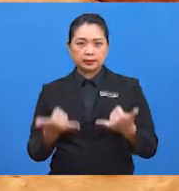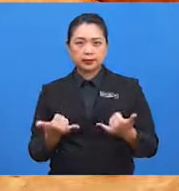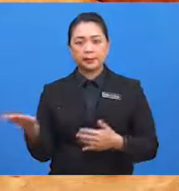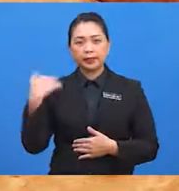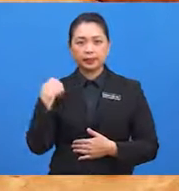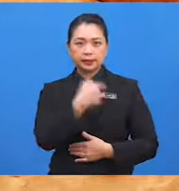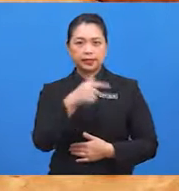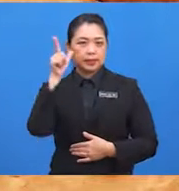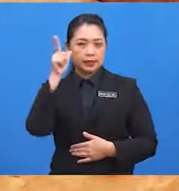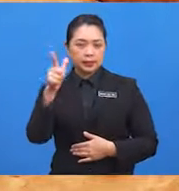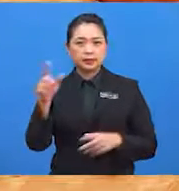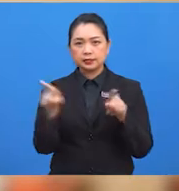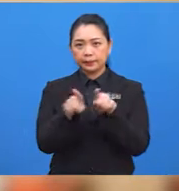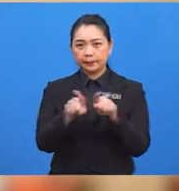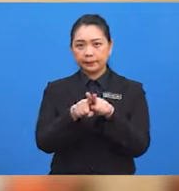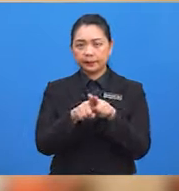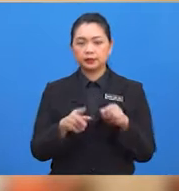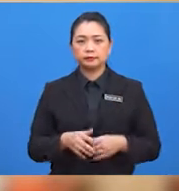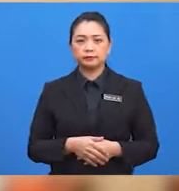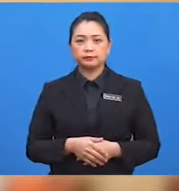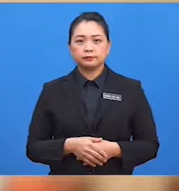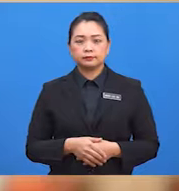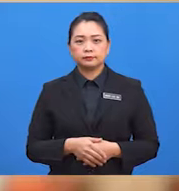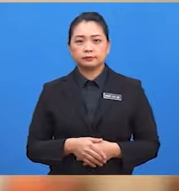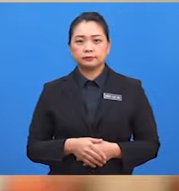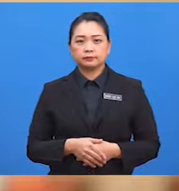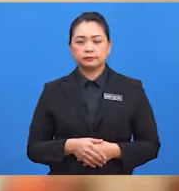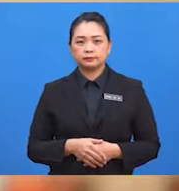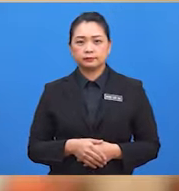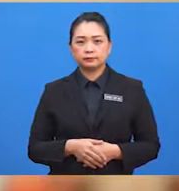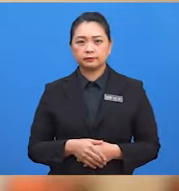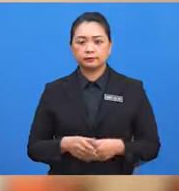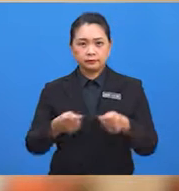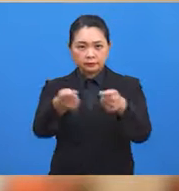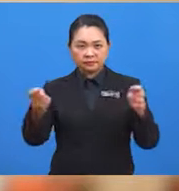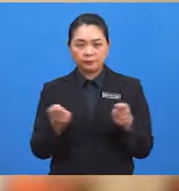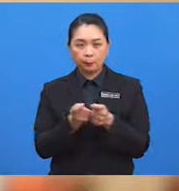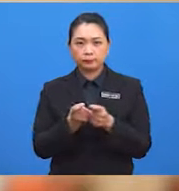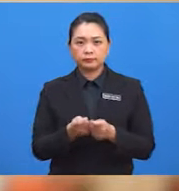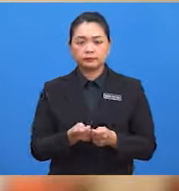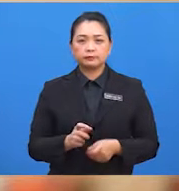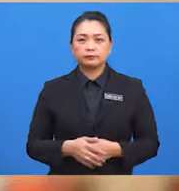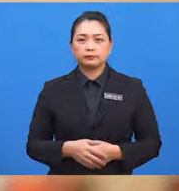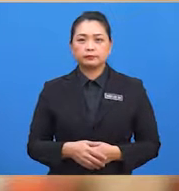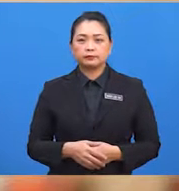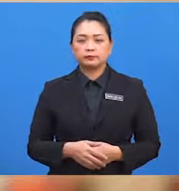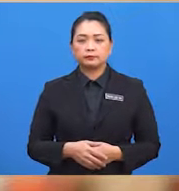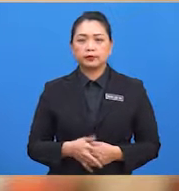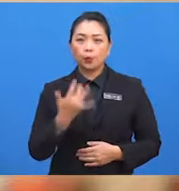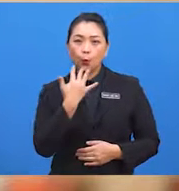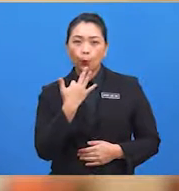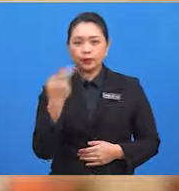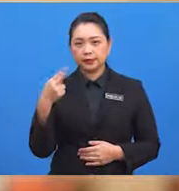mari kita tengok sama-sama peta lokasi keempat-empat tamadun tersebut. Yang berwarna hijau